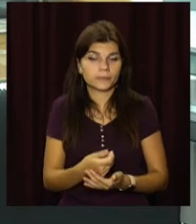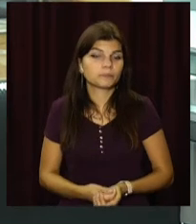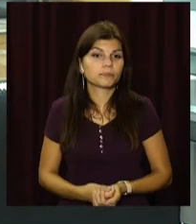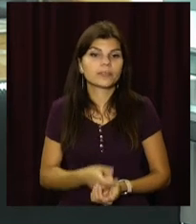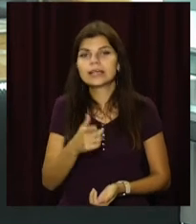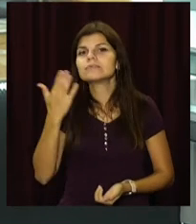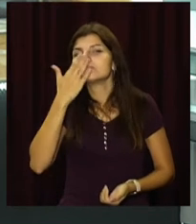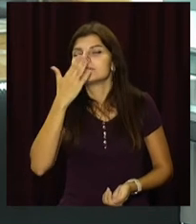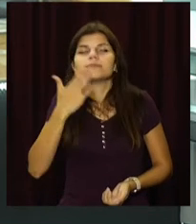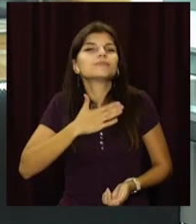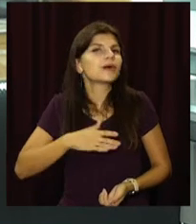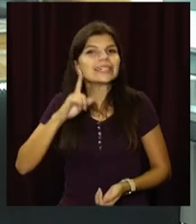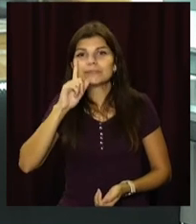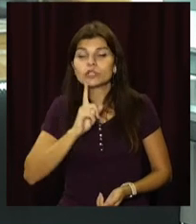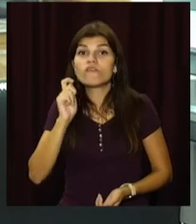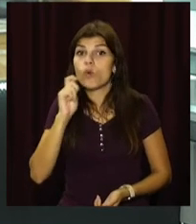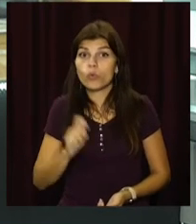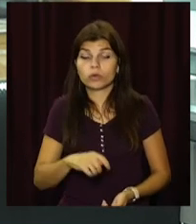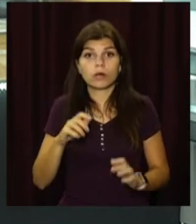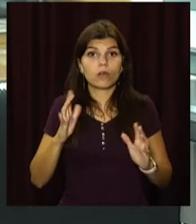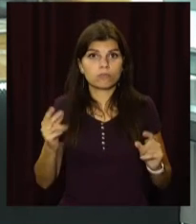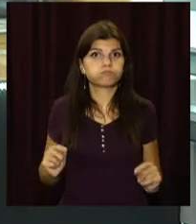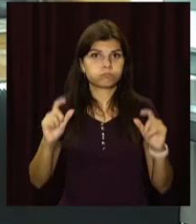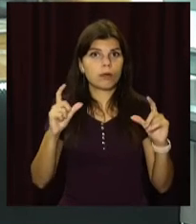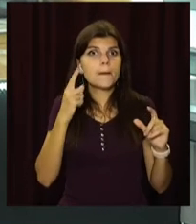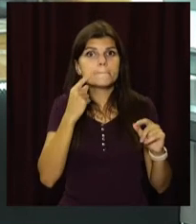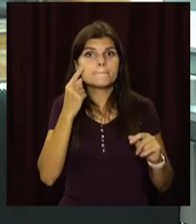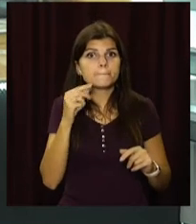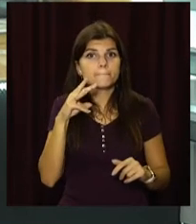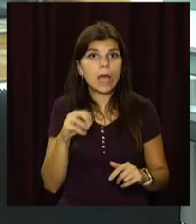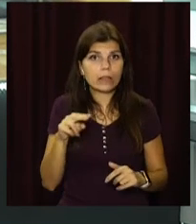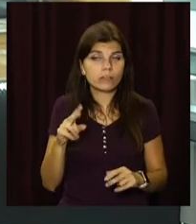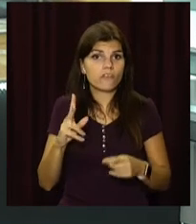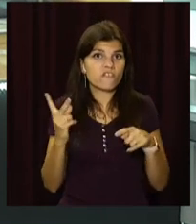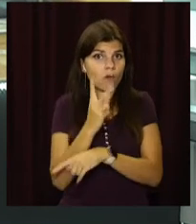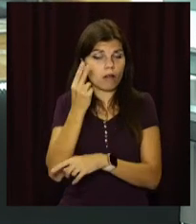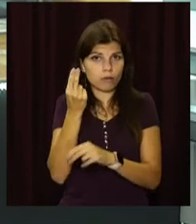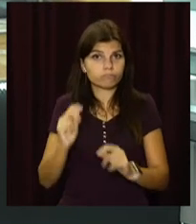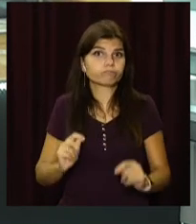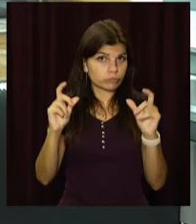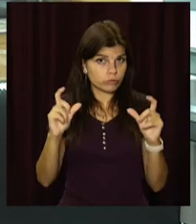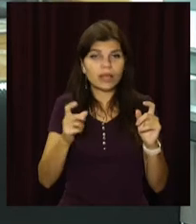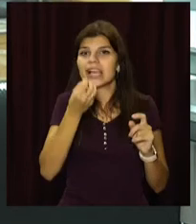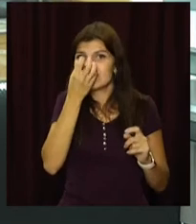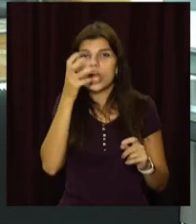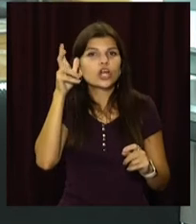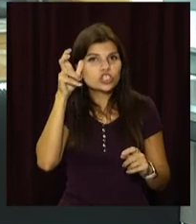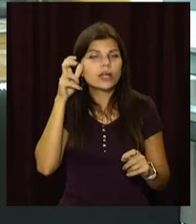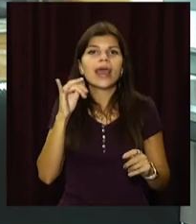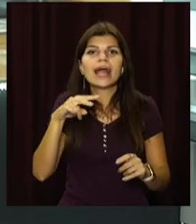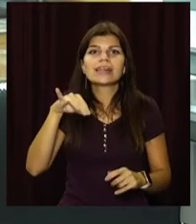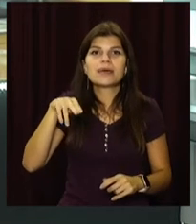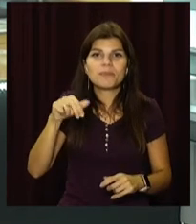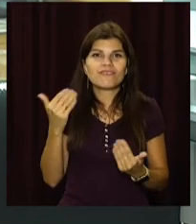Запашний, духмяний та смачний. В Україні стрімко подорожчав мед. В середньому в два рази, говорять продавці. Квітковий, гречаний та